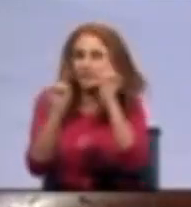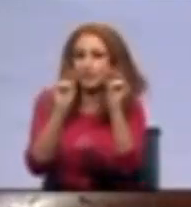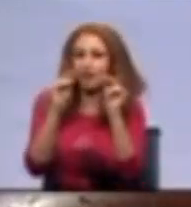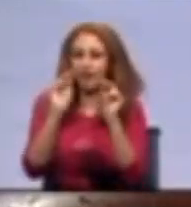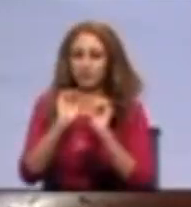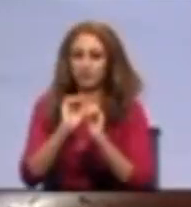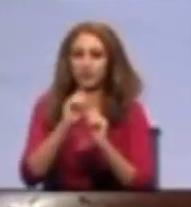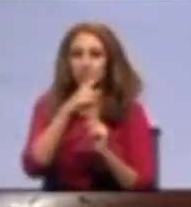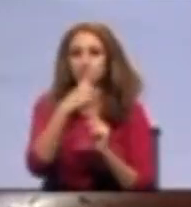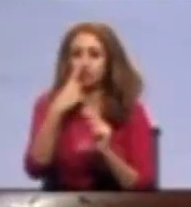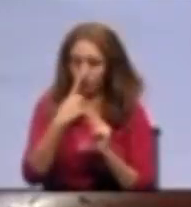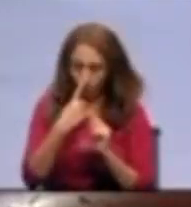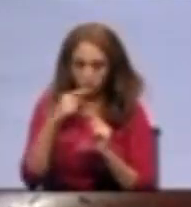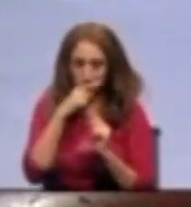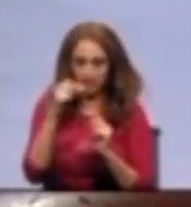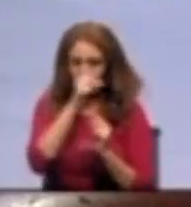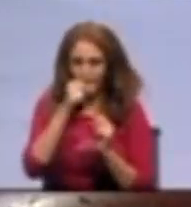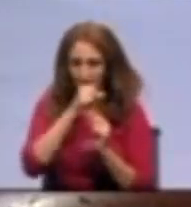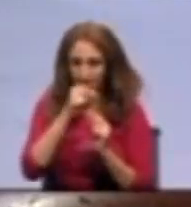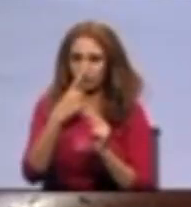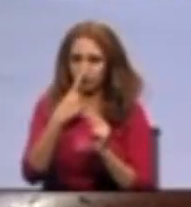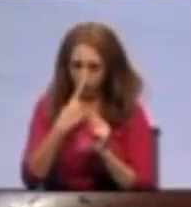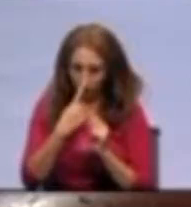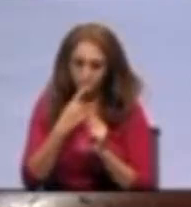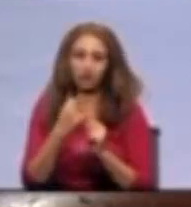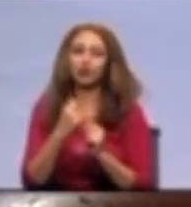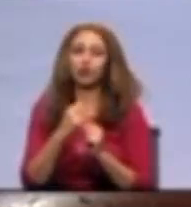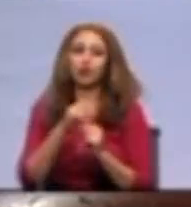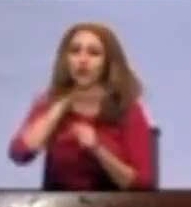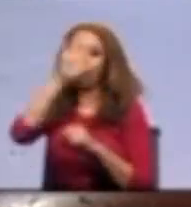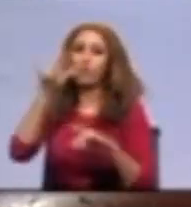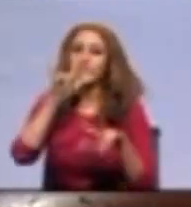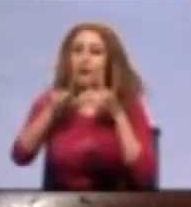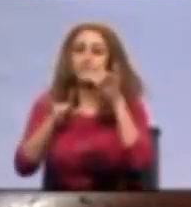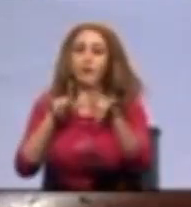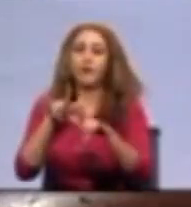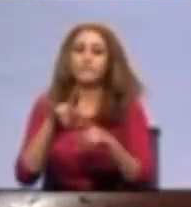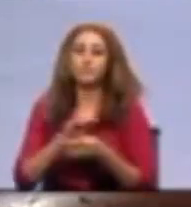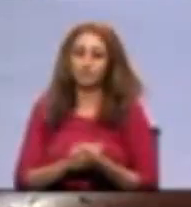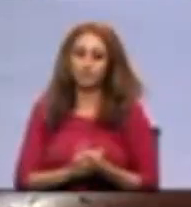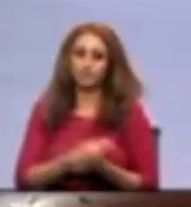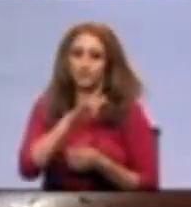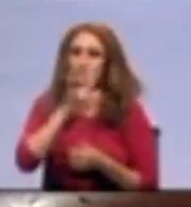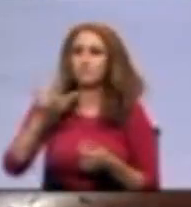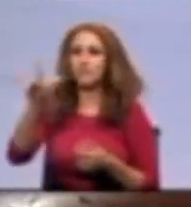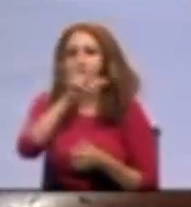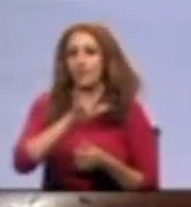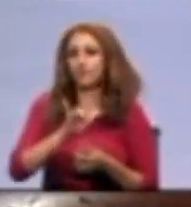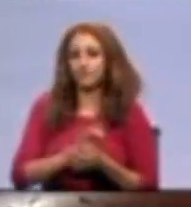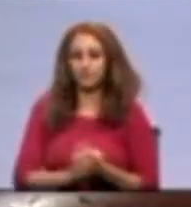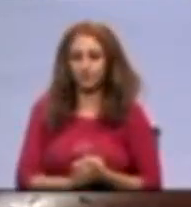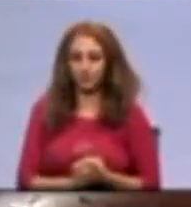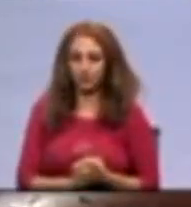تواضعها ومحبة، محبتها هي اللي كانت تخليها تشوف الناس بطريقة مساوية